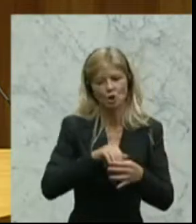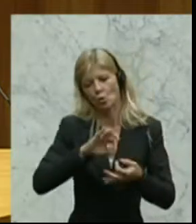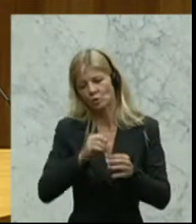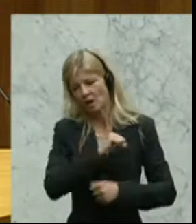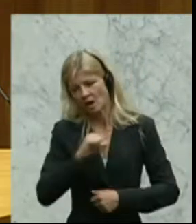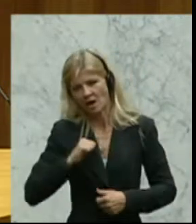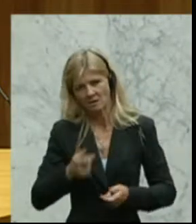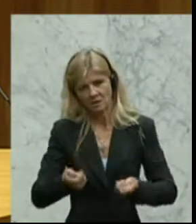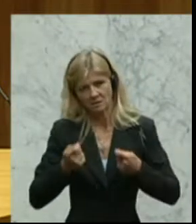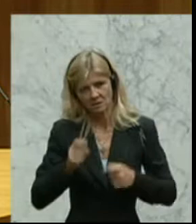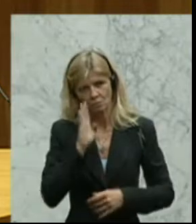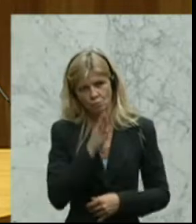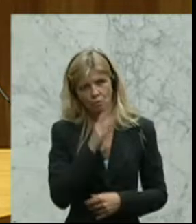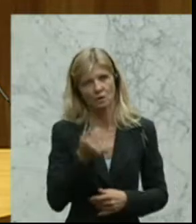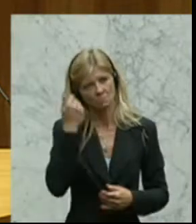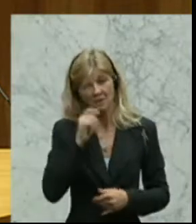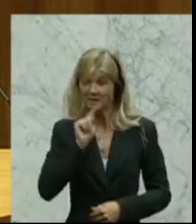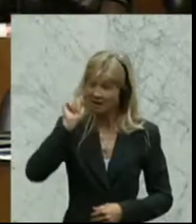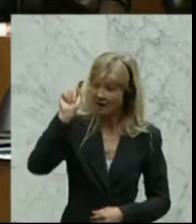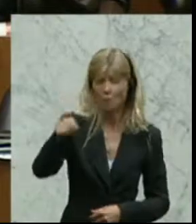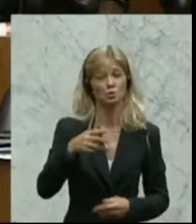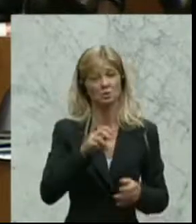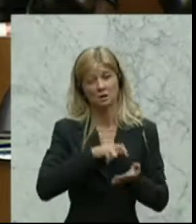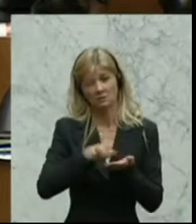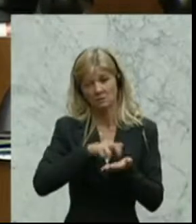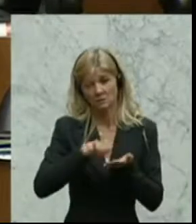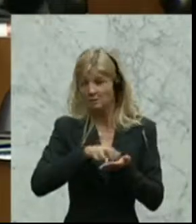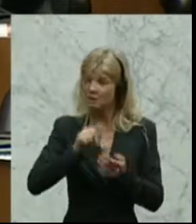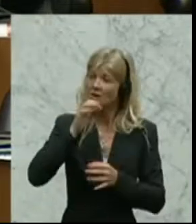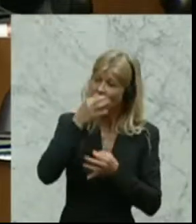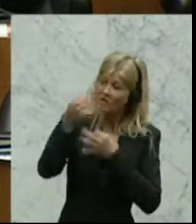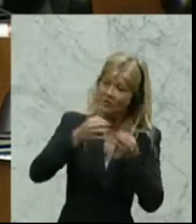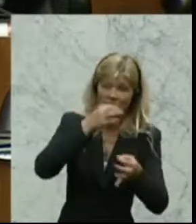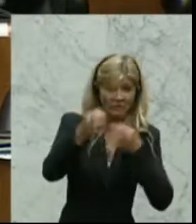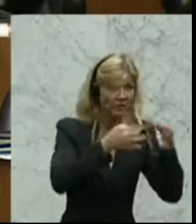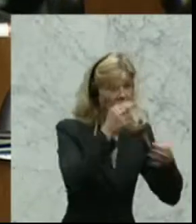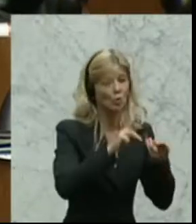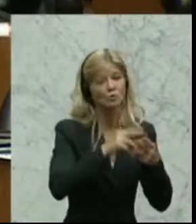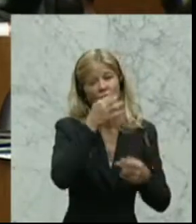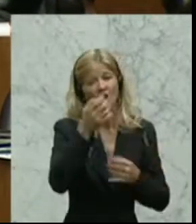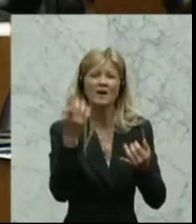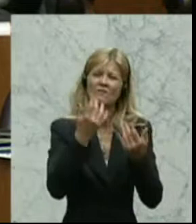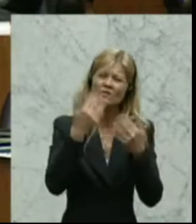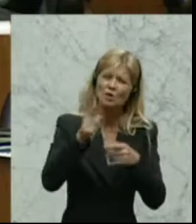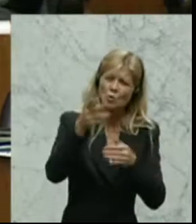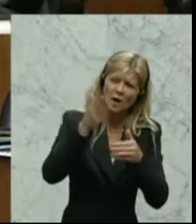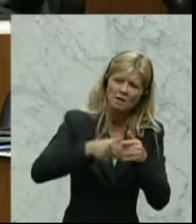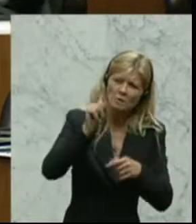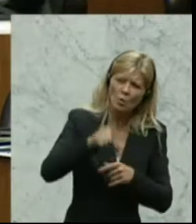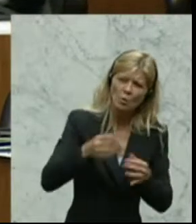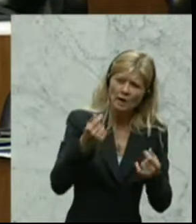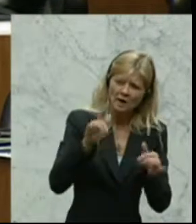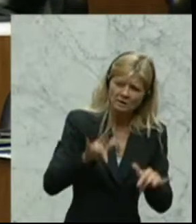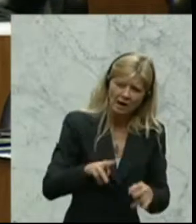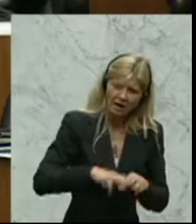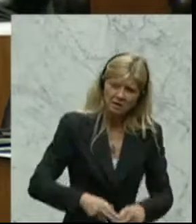Sie raus, fragen Sie die Menschen, wie viel bleibt da übrig am Ende des Monats im Geldbörsel. Da kriegen Sie die richtigen Antworten, aber Sie wollen das gar nicht